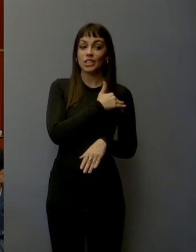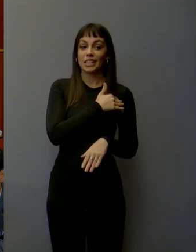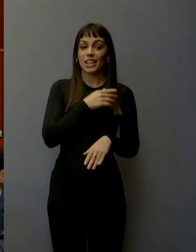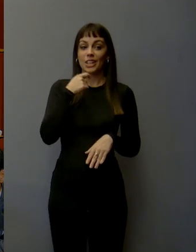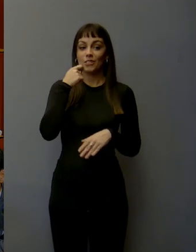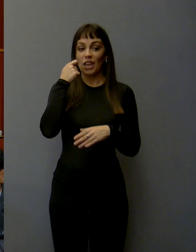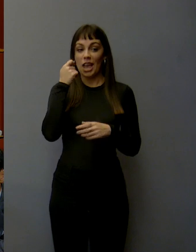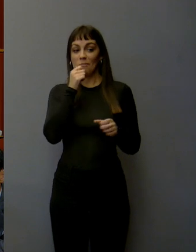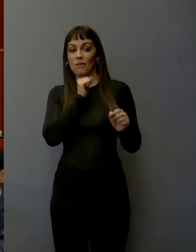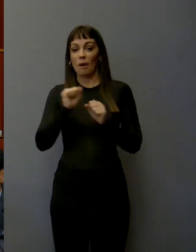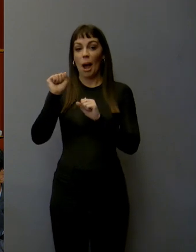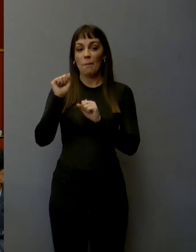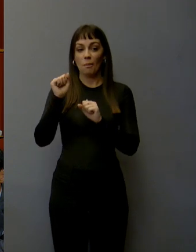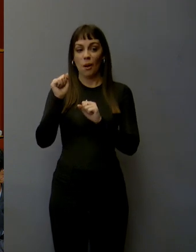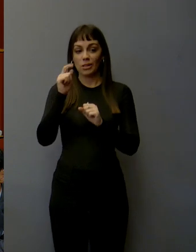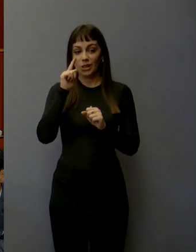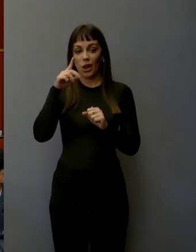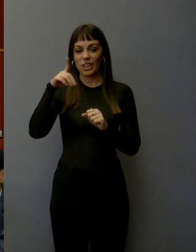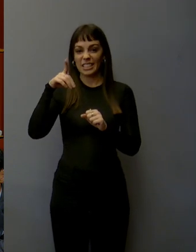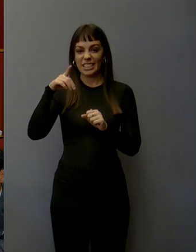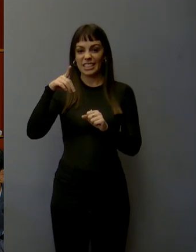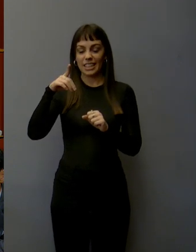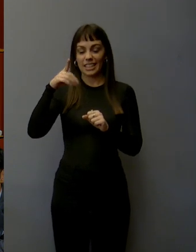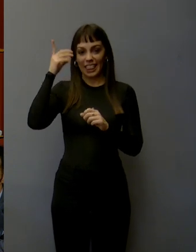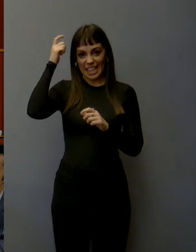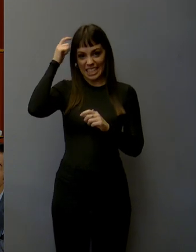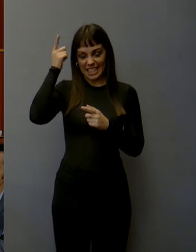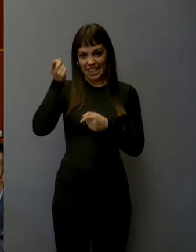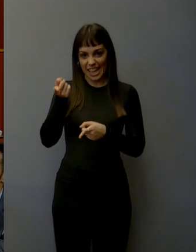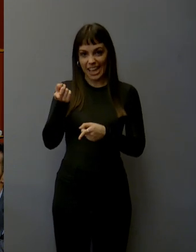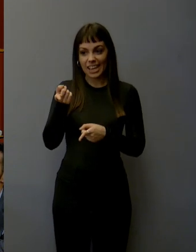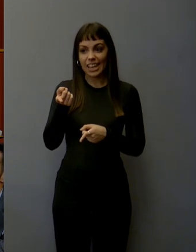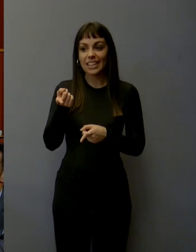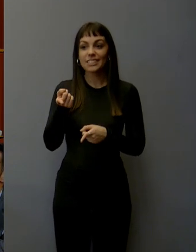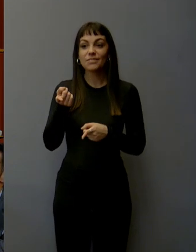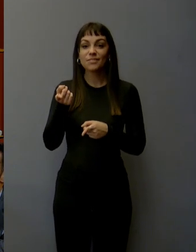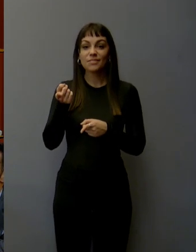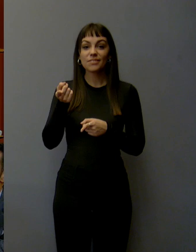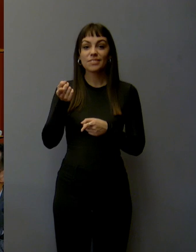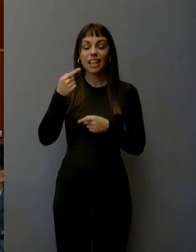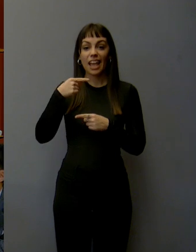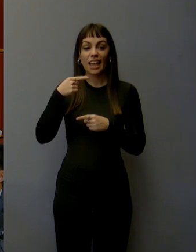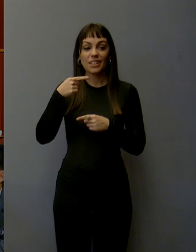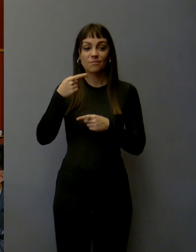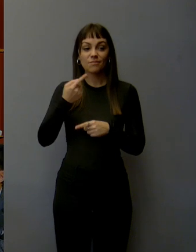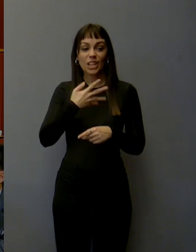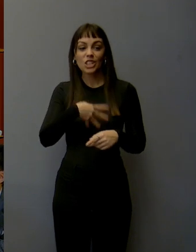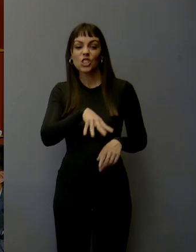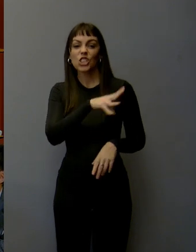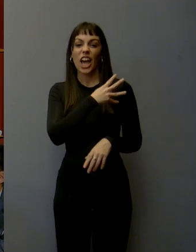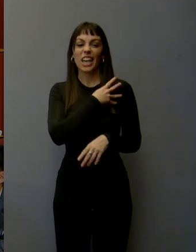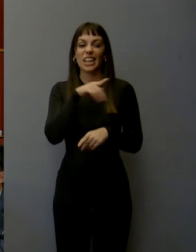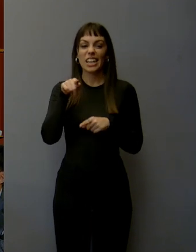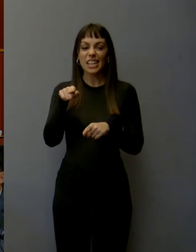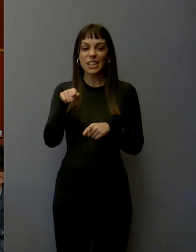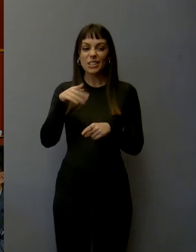questo elemento però di lo scerifico di Nottingham si è interessante perché In quell'epoca vigeva una